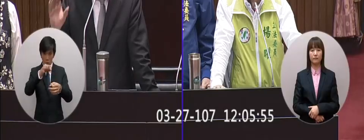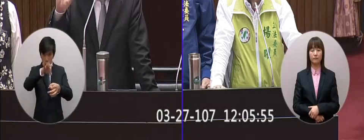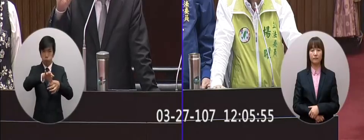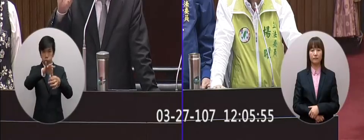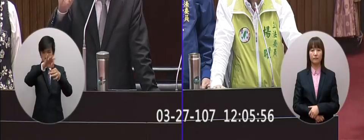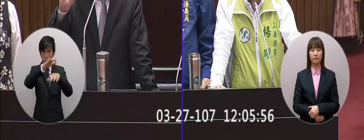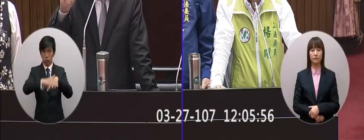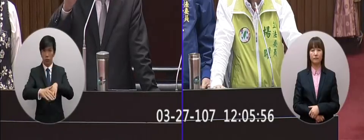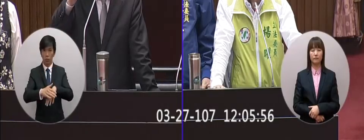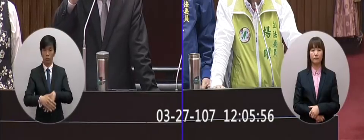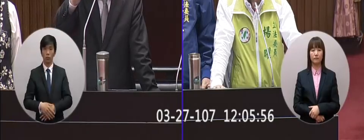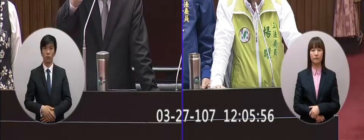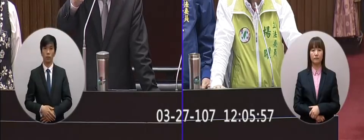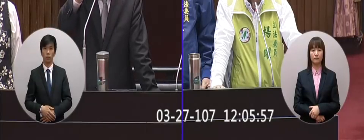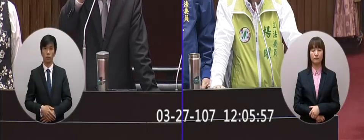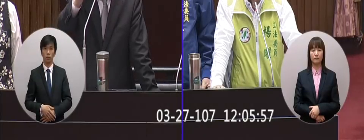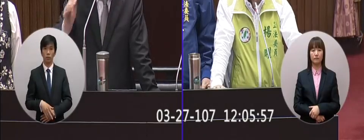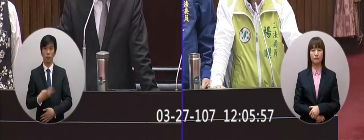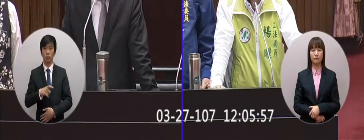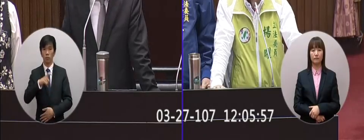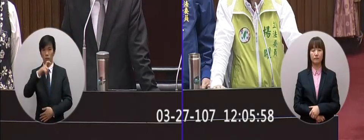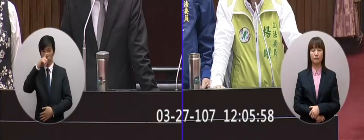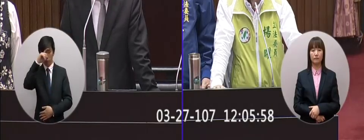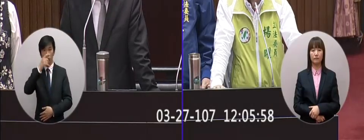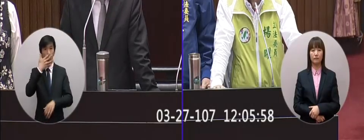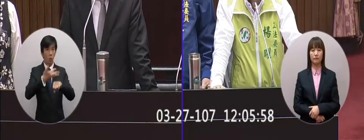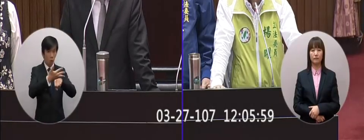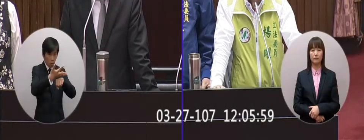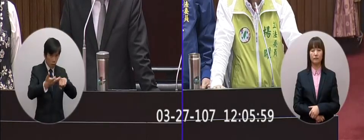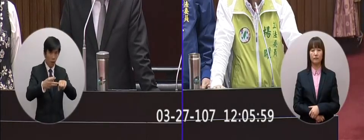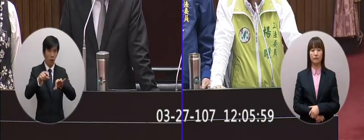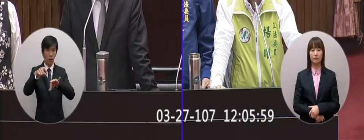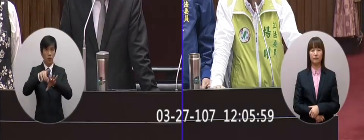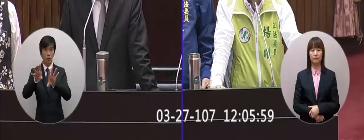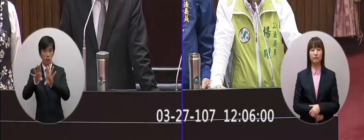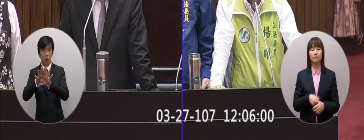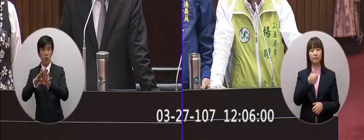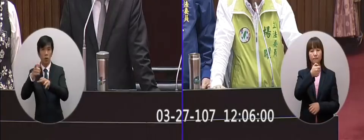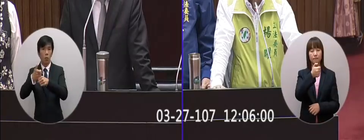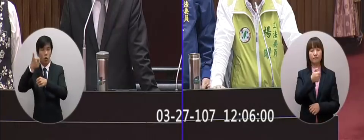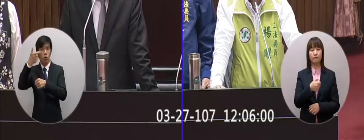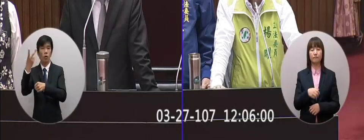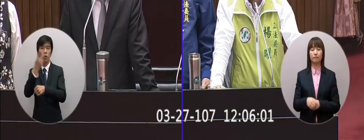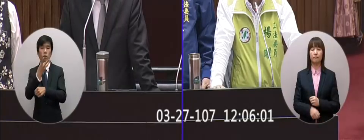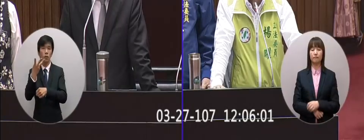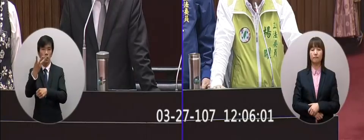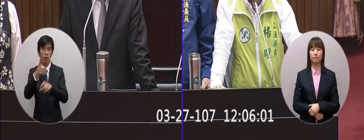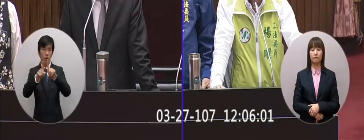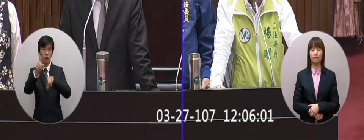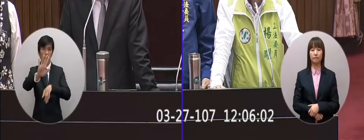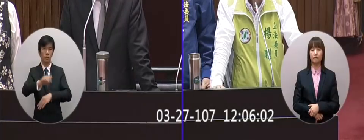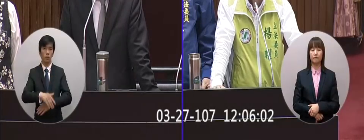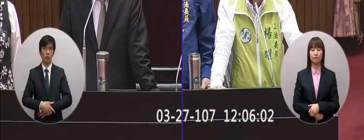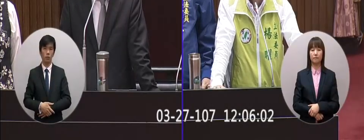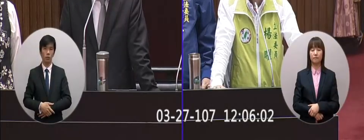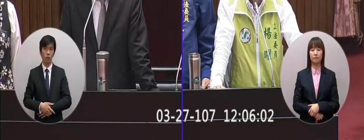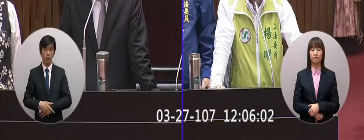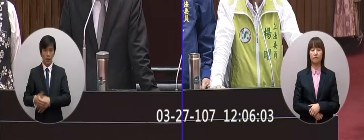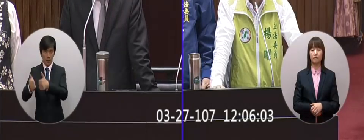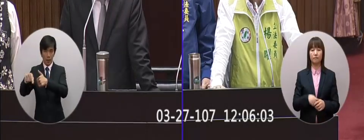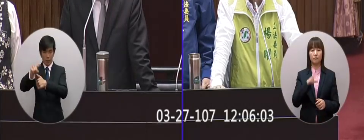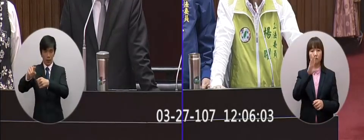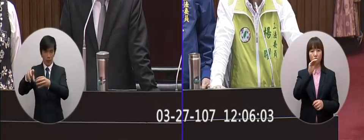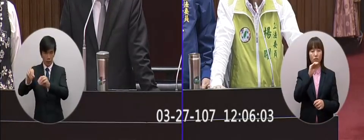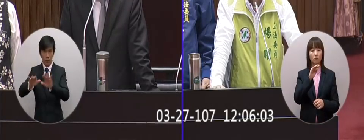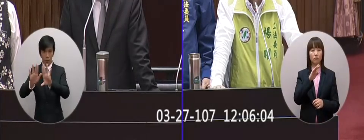高、缩短、这个澎湖跟金门马祖之间的距离。 谢谢院长。 那里我要感谢杨委员反映地方的